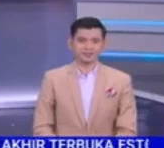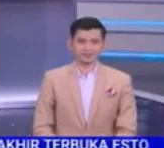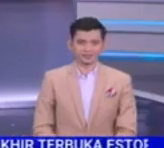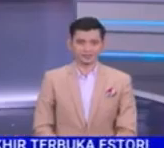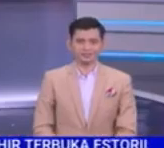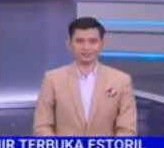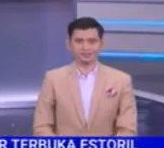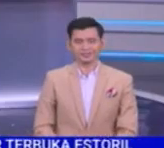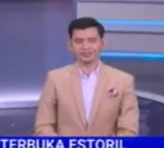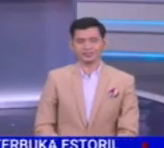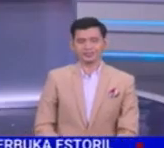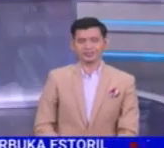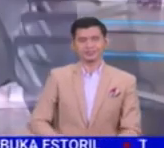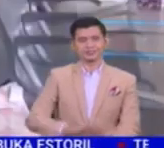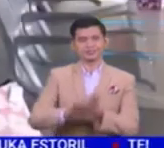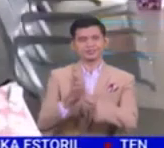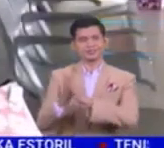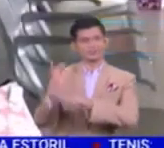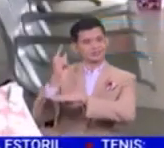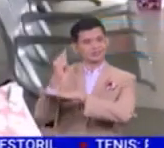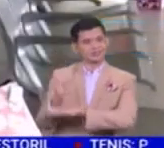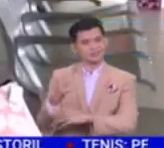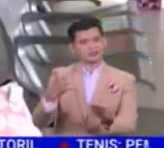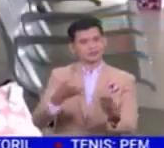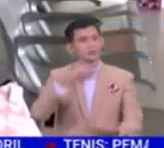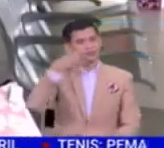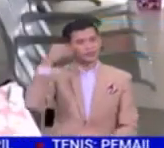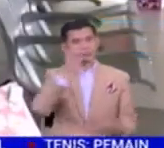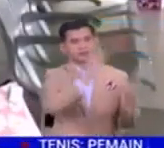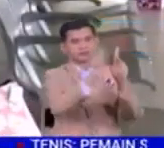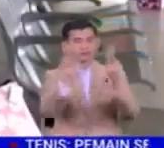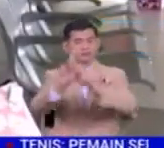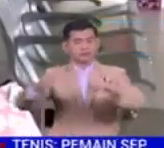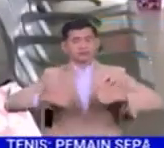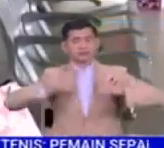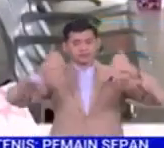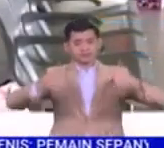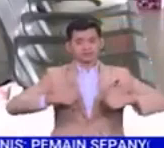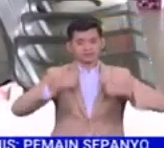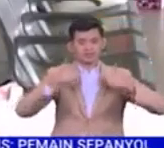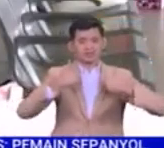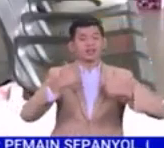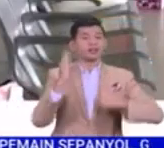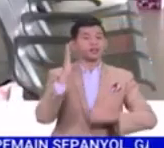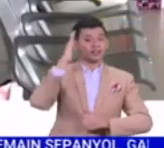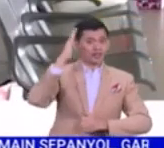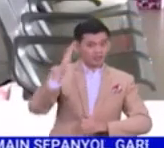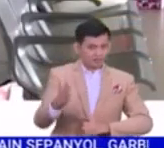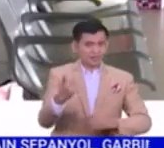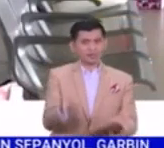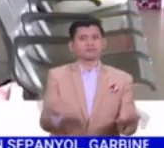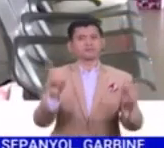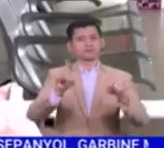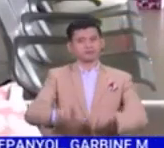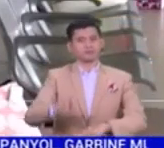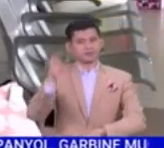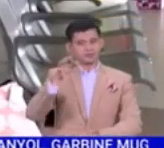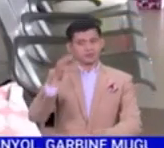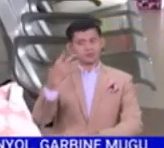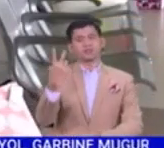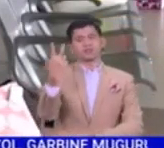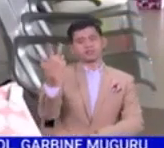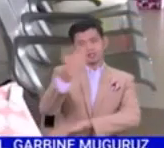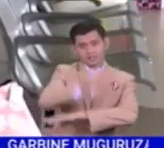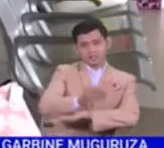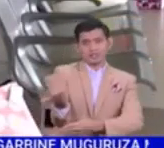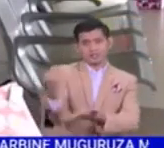Baiklah, menjadi tradisi untuk pulang ke kampung sempena Aidilfitri yang bakal menjelma. Dan tahun ini